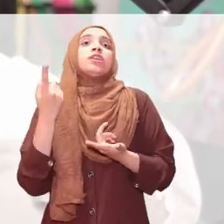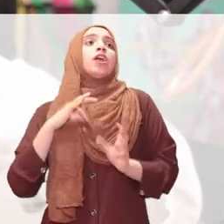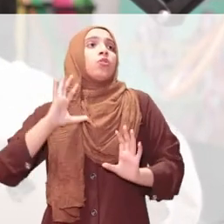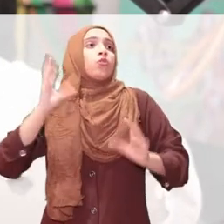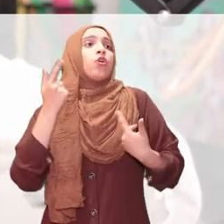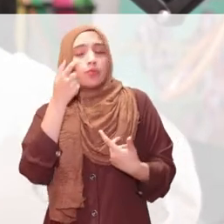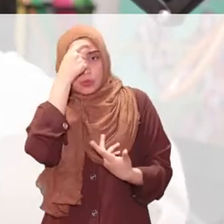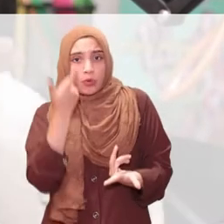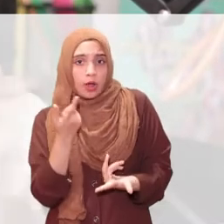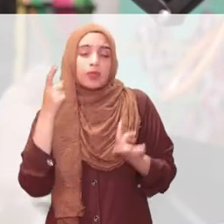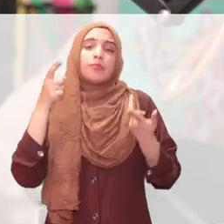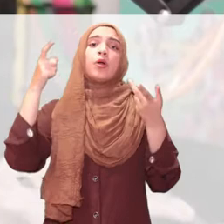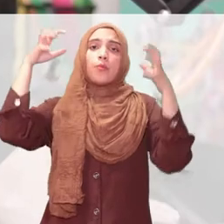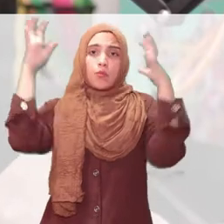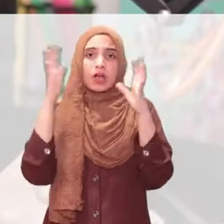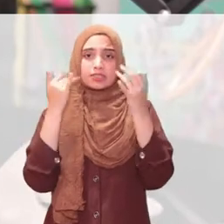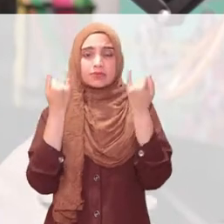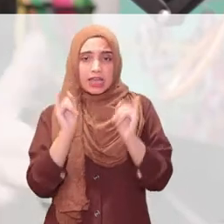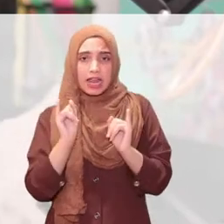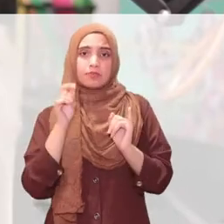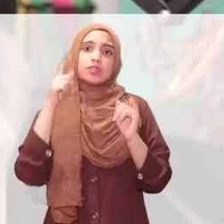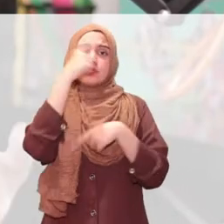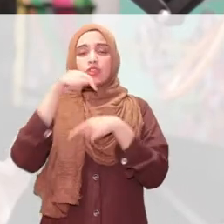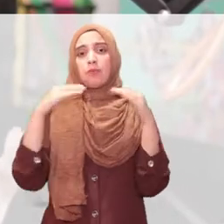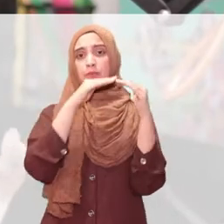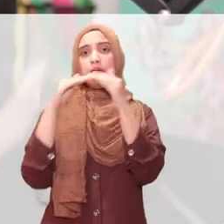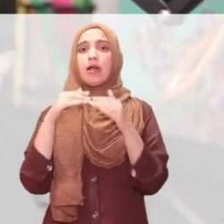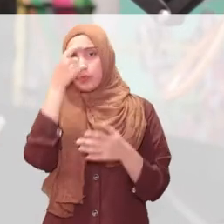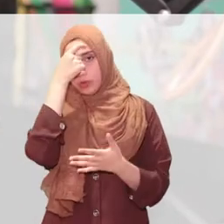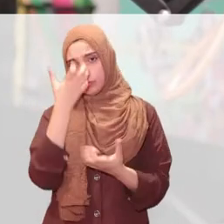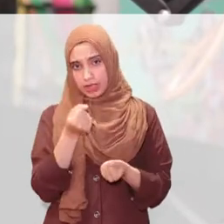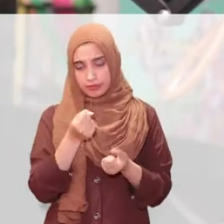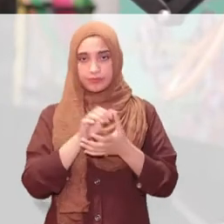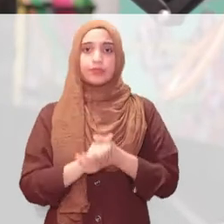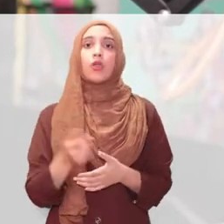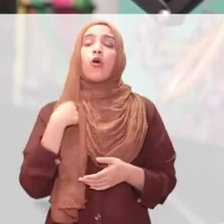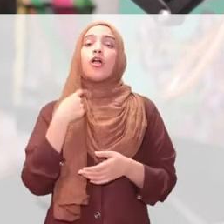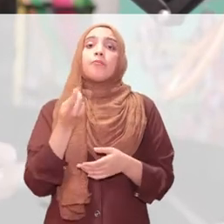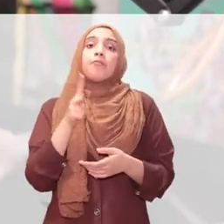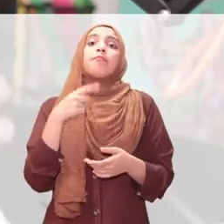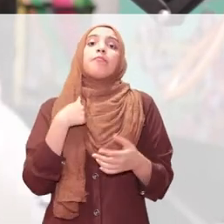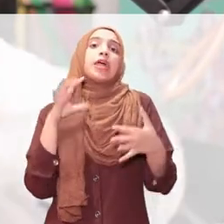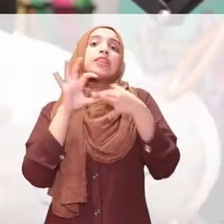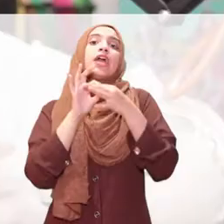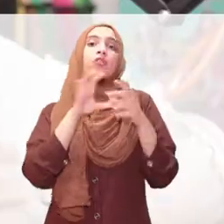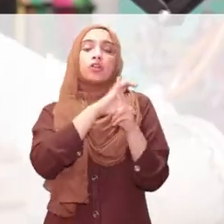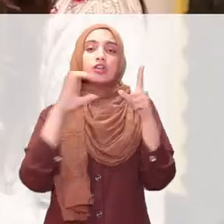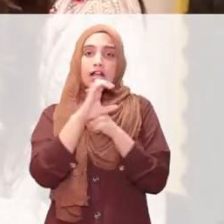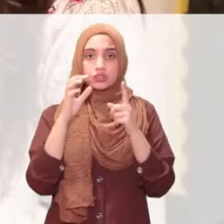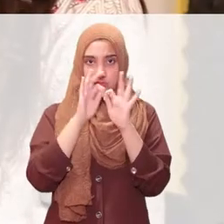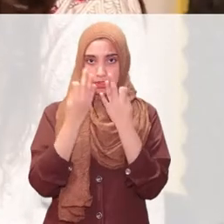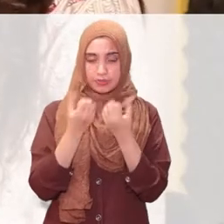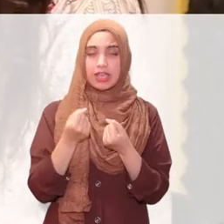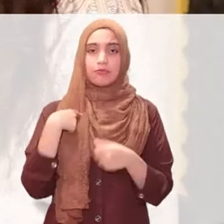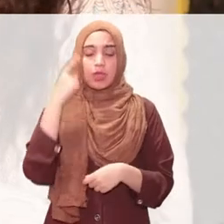विल बे टॉकिंग अबाउट बजाय कम समय निकाल फैमिली सॉइल टो नोबडी कैन डिनॉय थिस एंड यू नो कमेंट्री यज्ञ